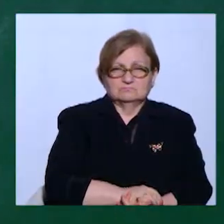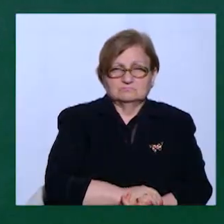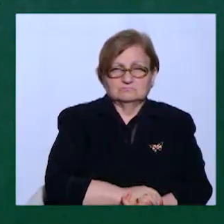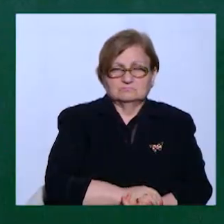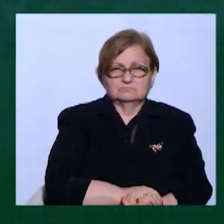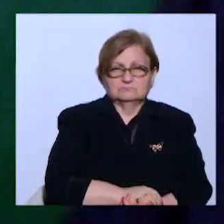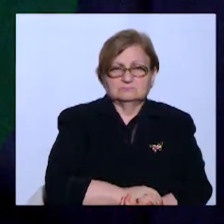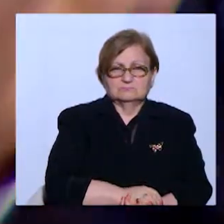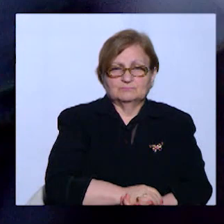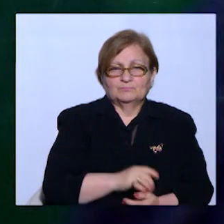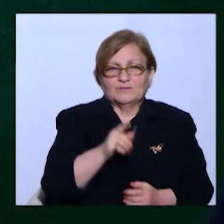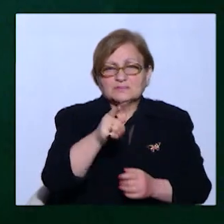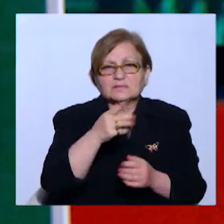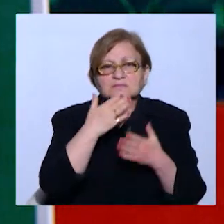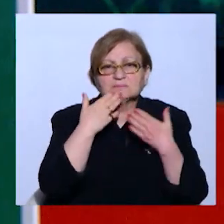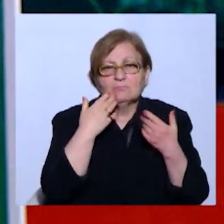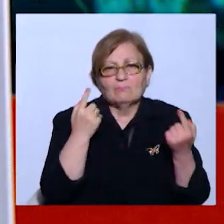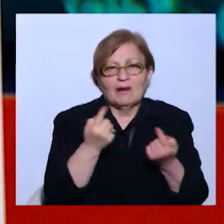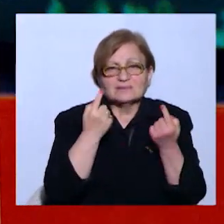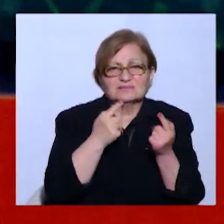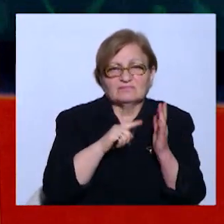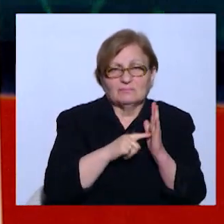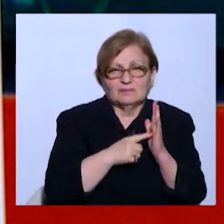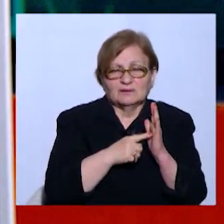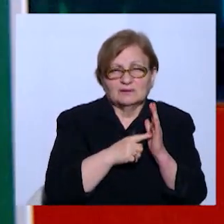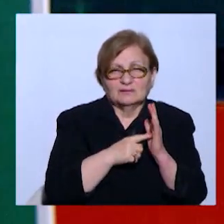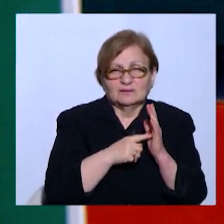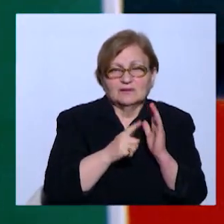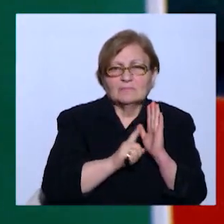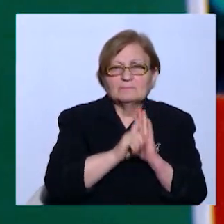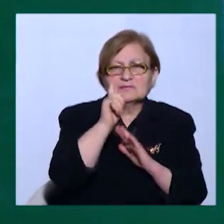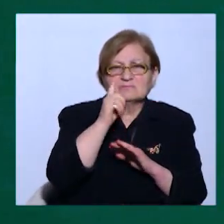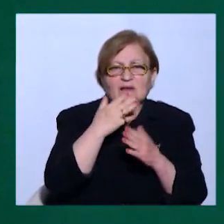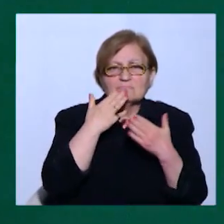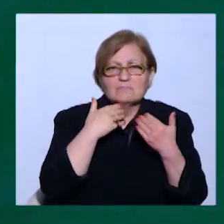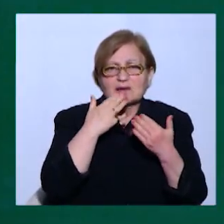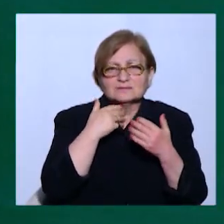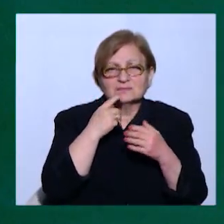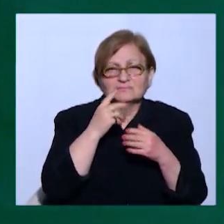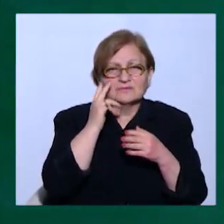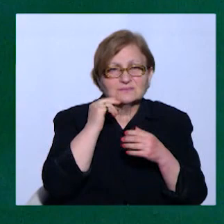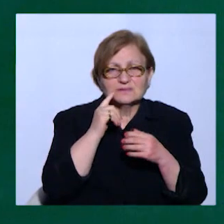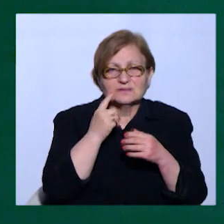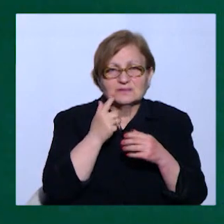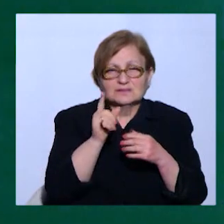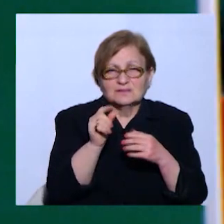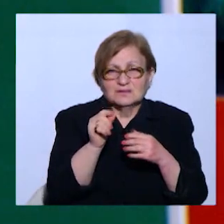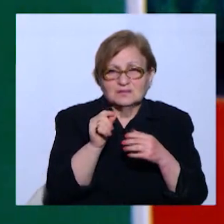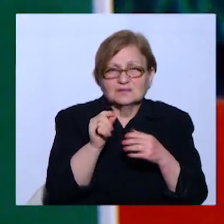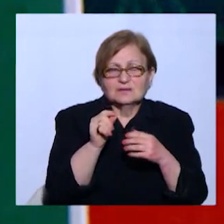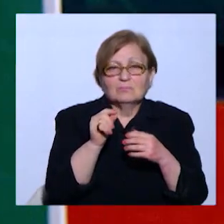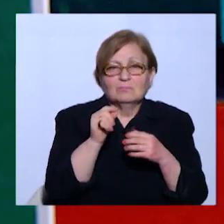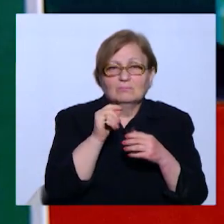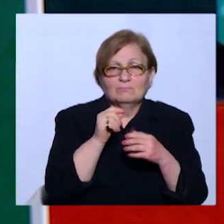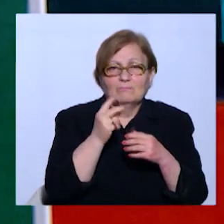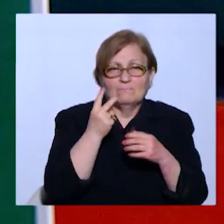მარტივ მომრავლებად. რადგან ლუცია პირდაპირ ვიღებ პირველ მარტივ რიცხვს, რომელიც ლუცია 2-ია, მაგრამ